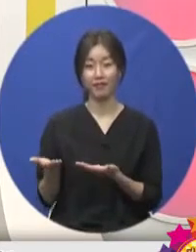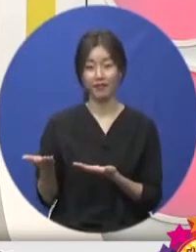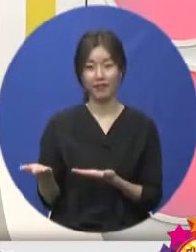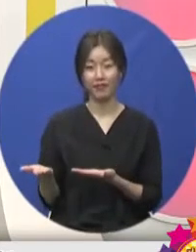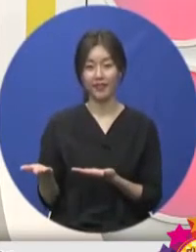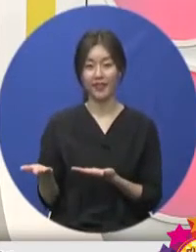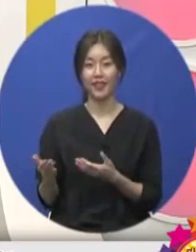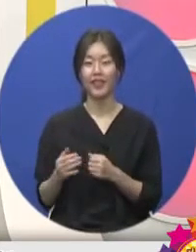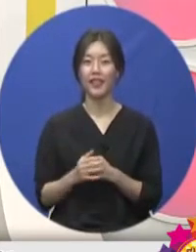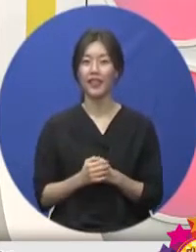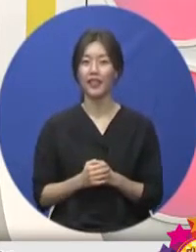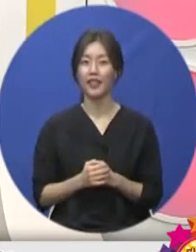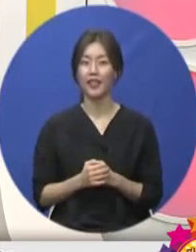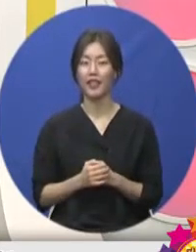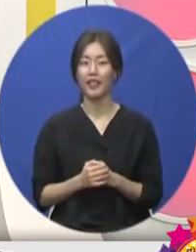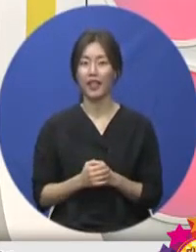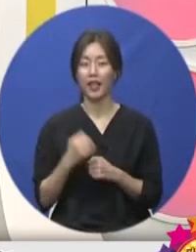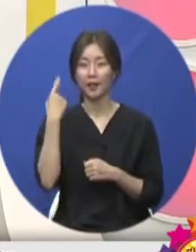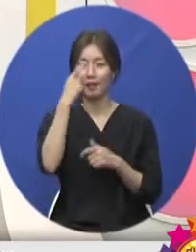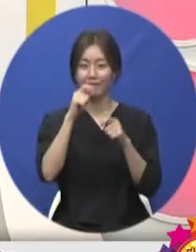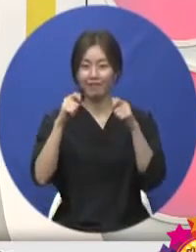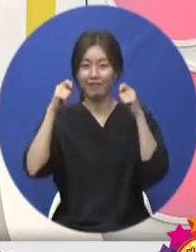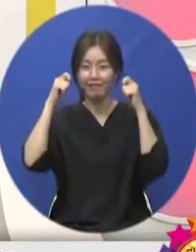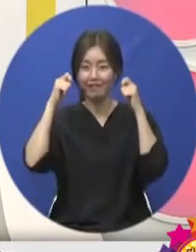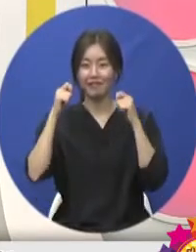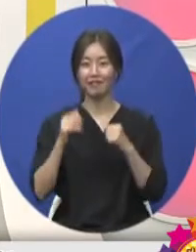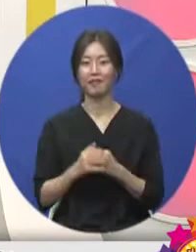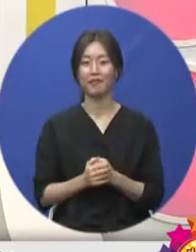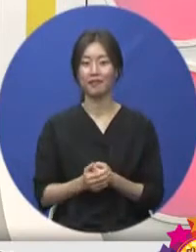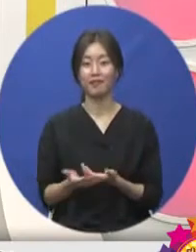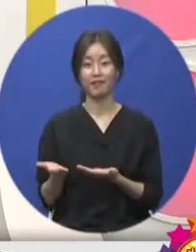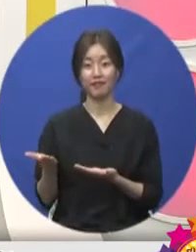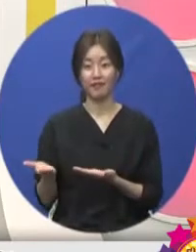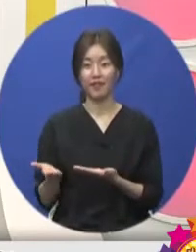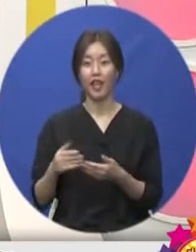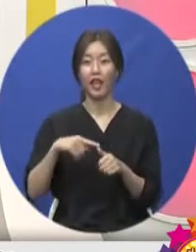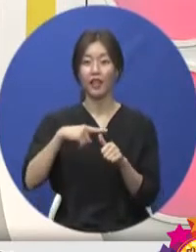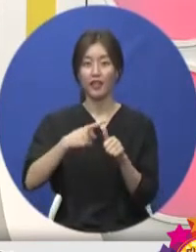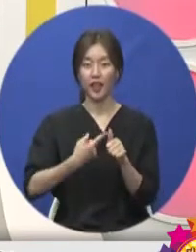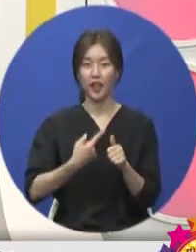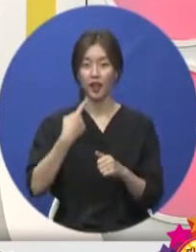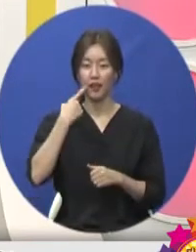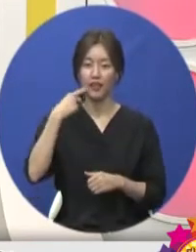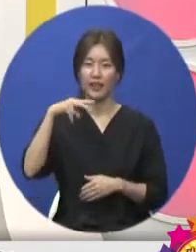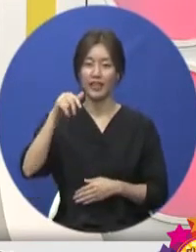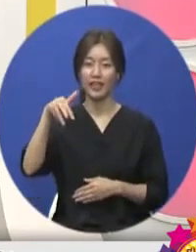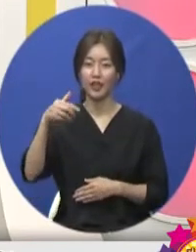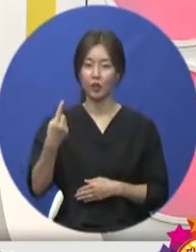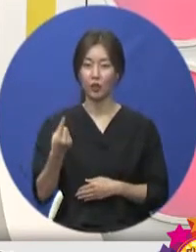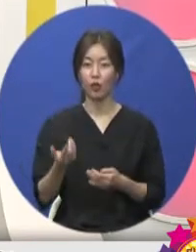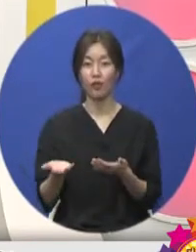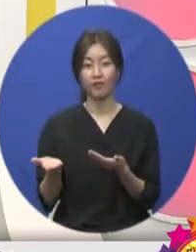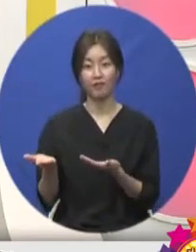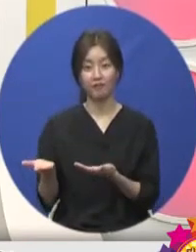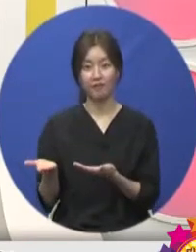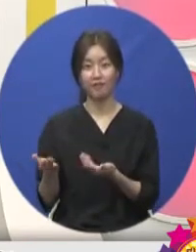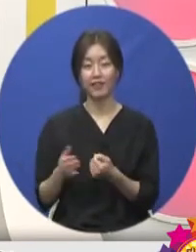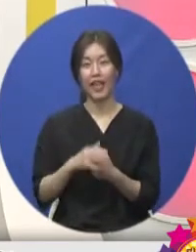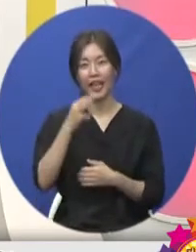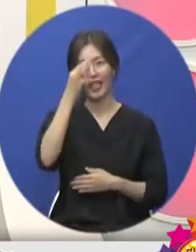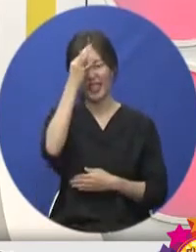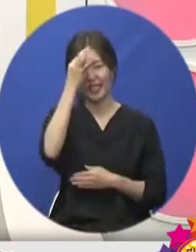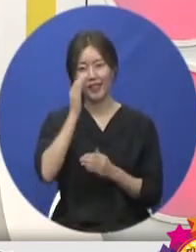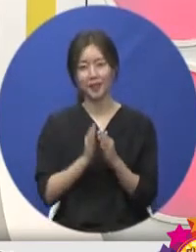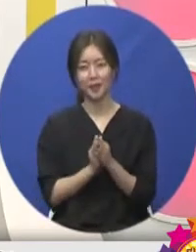주식회사 아나월드에서 마스크팩 네. 숨가득에서 천연식초 예, 주식회사 예솔에서